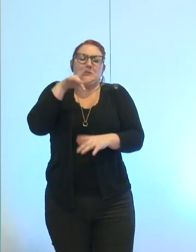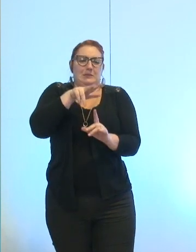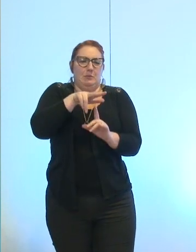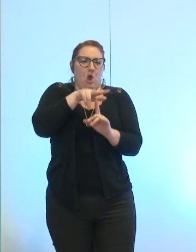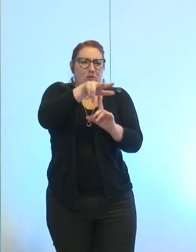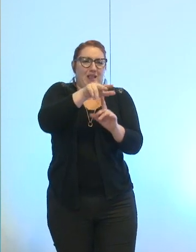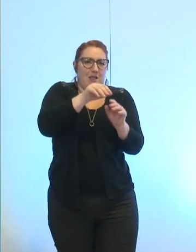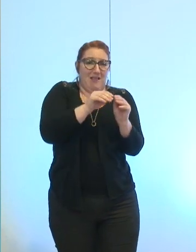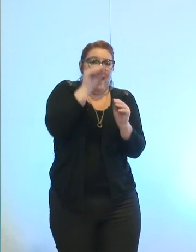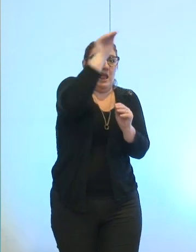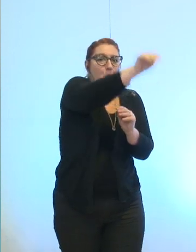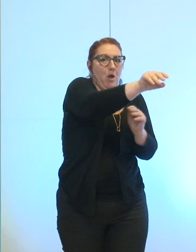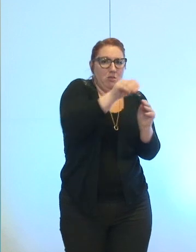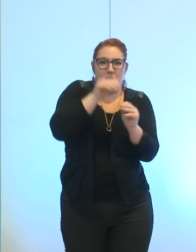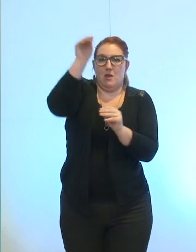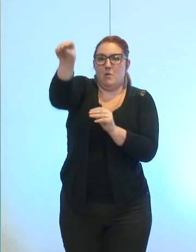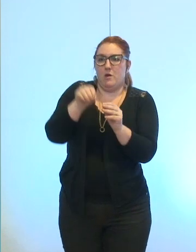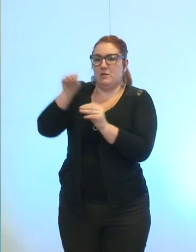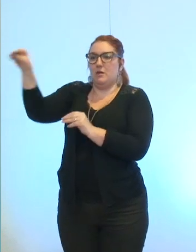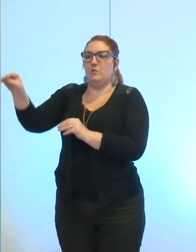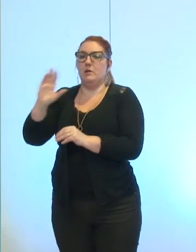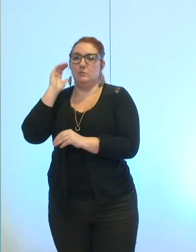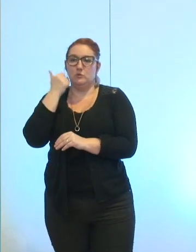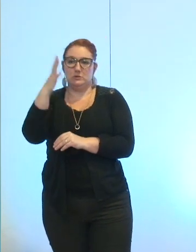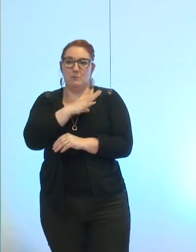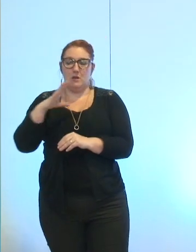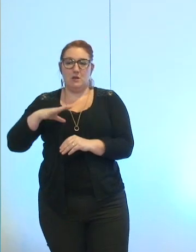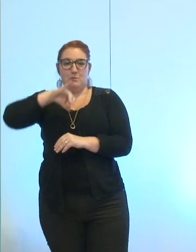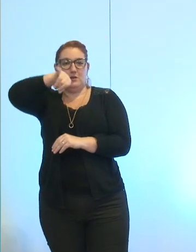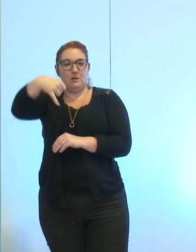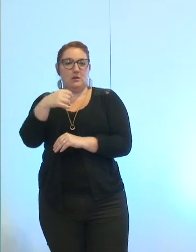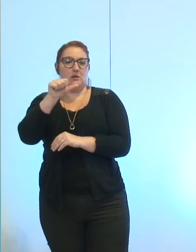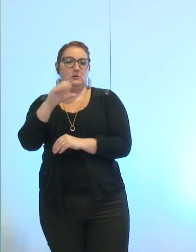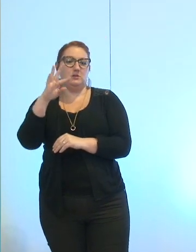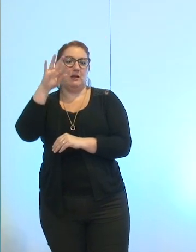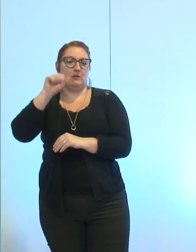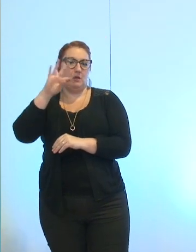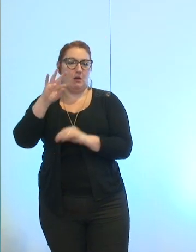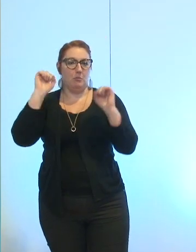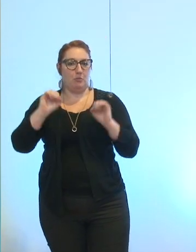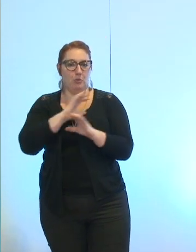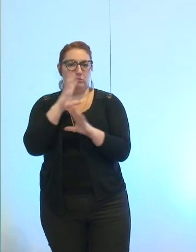Mondane jacta adjointe à la santé va pouvoir indiquer quelques